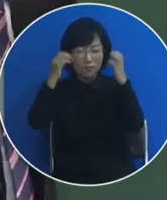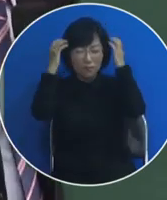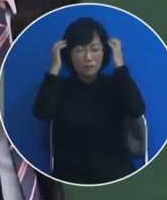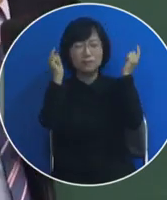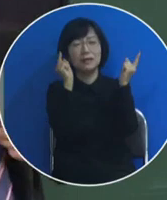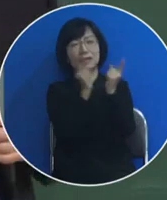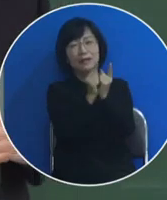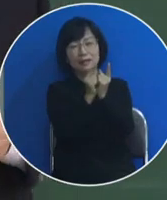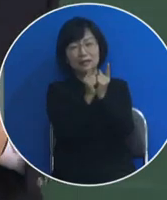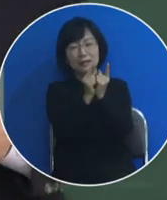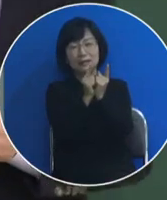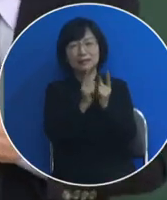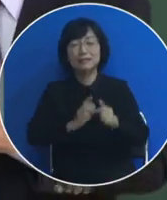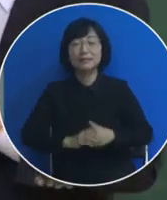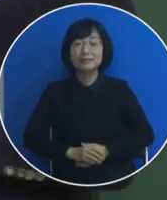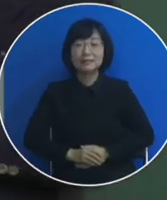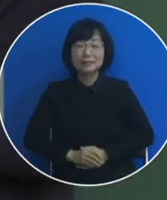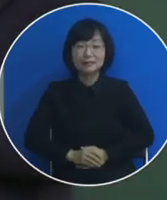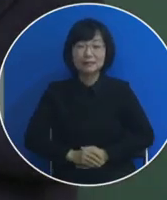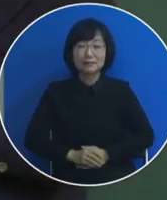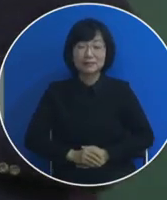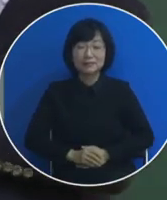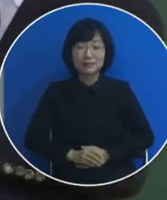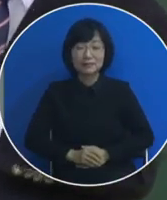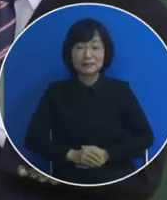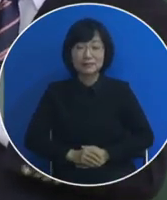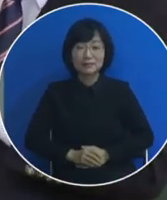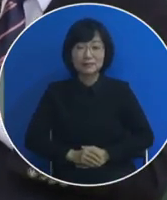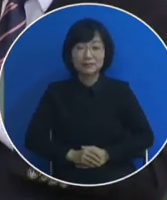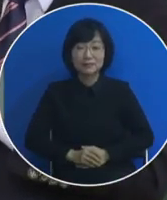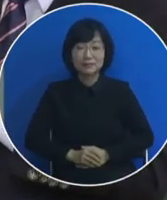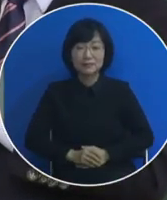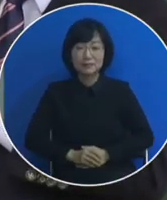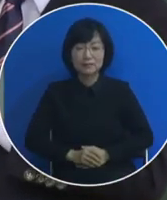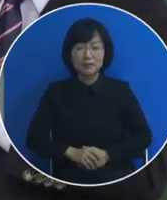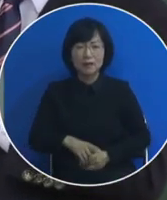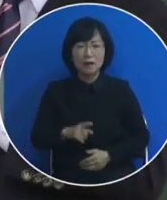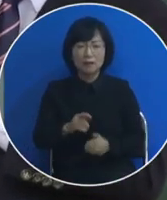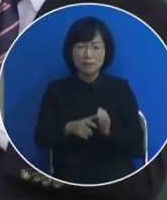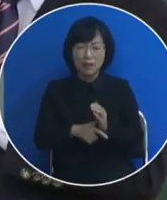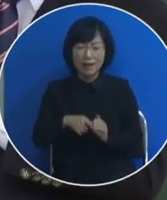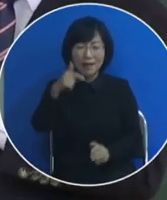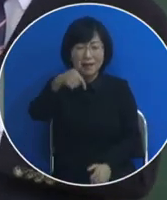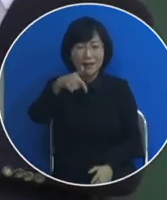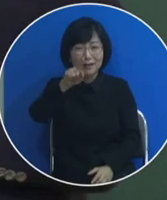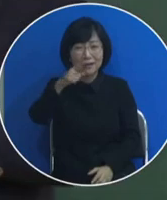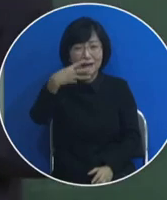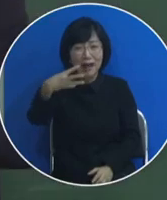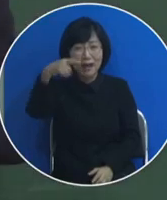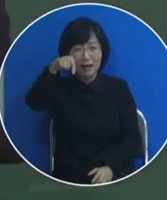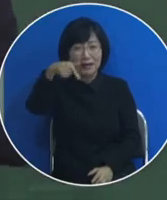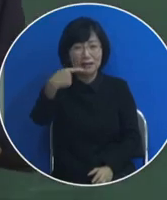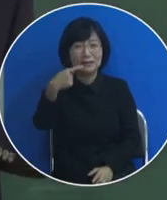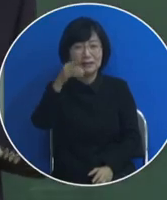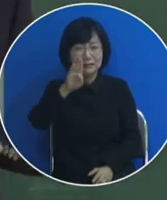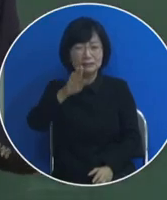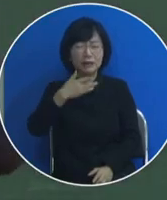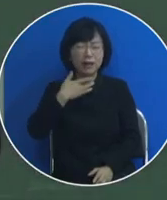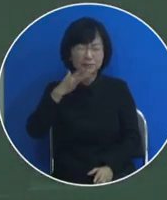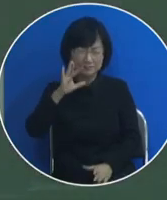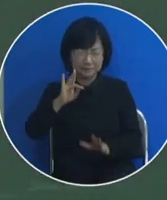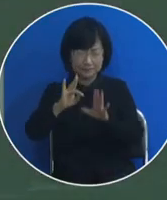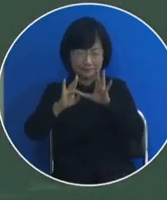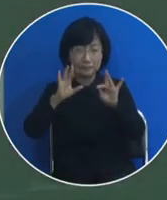us, hardships have no choice but to come. 이러다 보니까 막 갈급한 병이 생겨. And so in one way, you get a disease of desperation. 예,